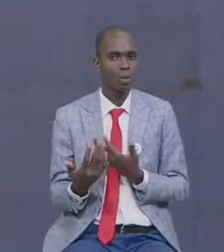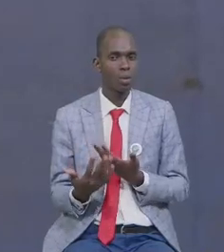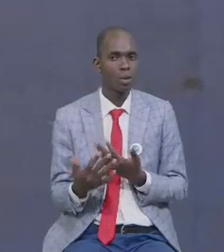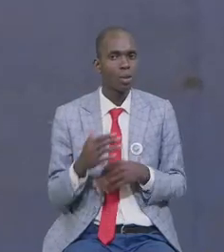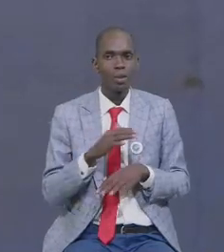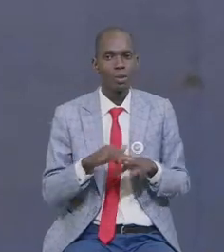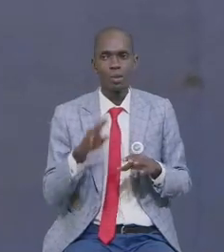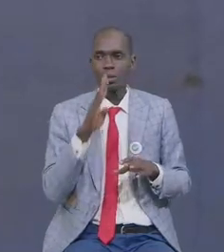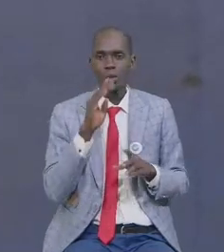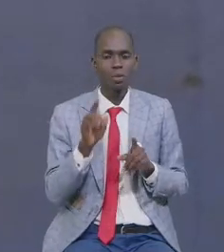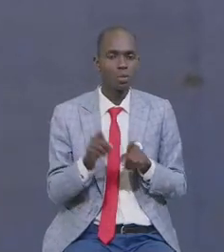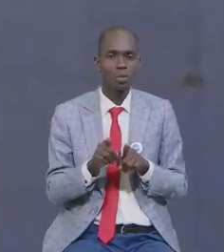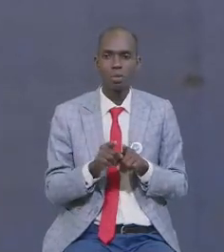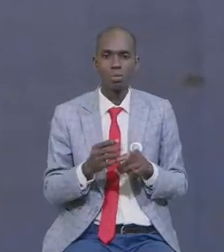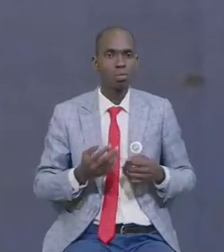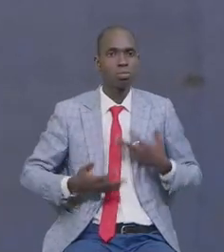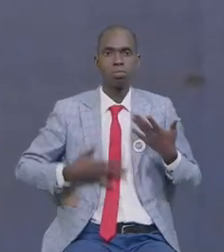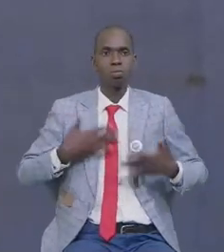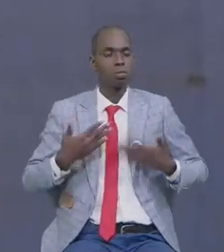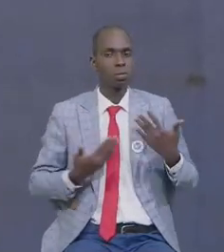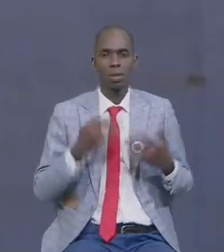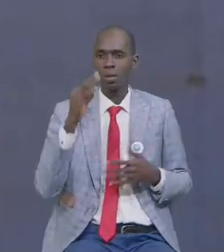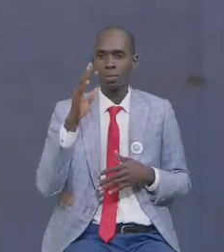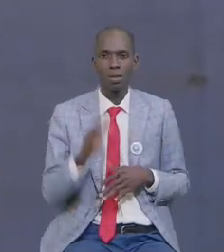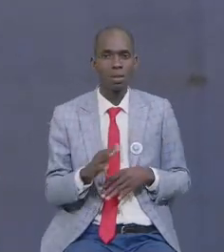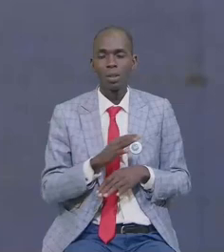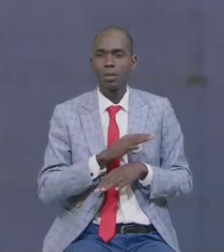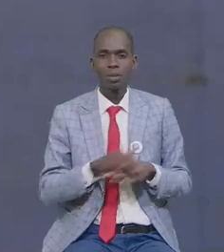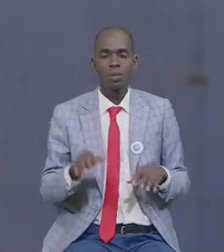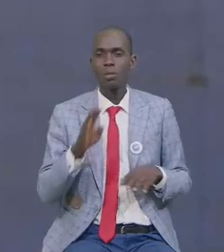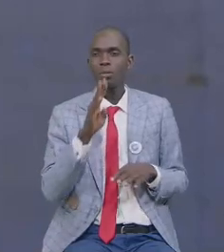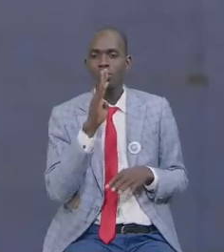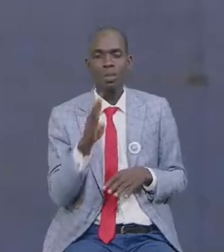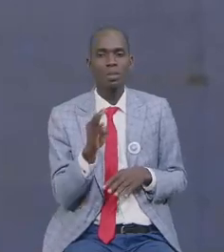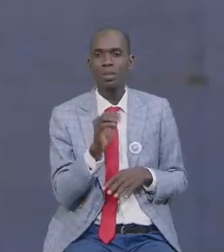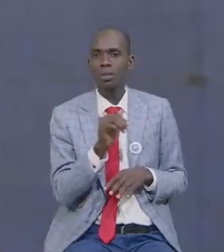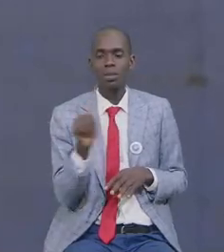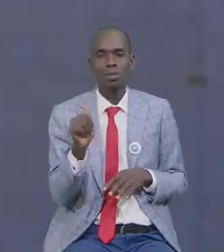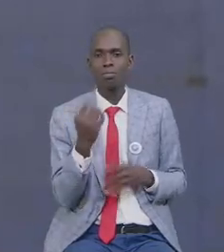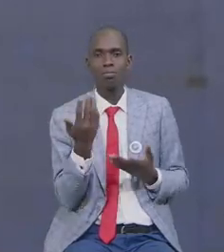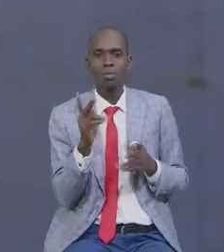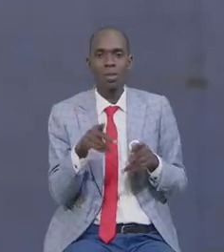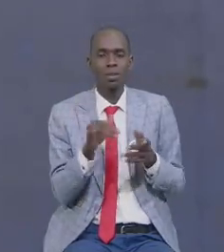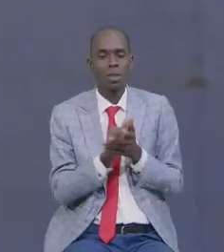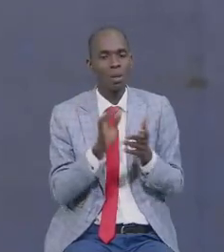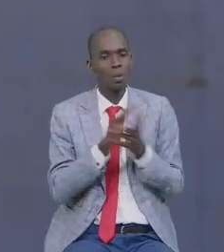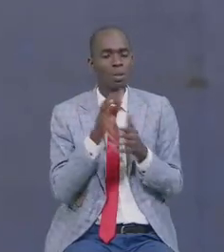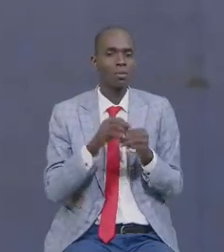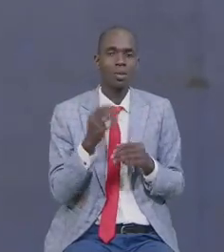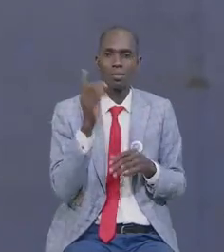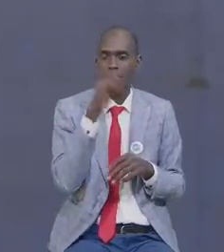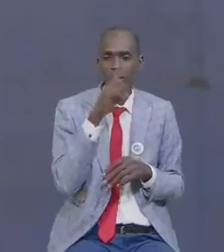trop excité, hein, pasteur. Et ne sois pas fanatique, hein, prédicateur. Parce que ceci est